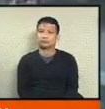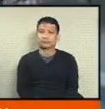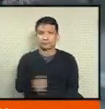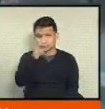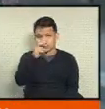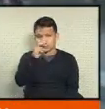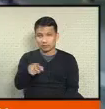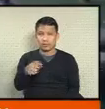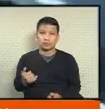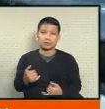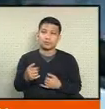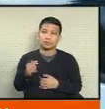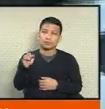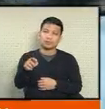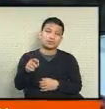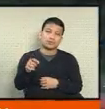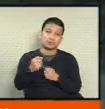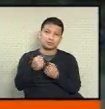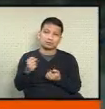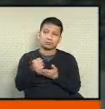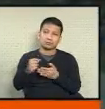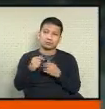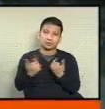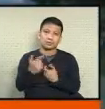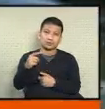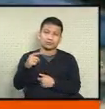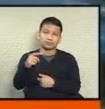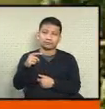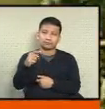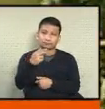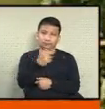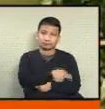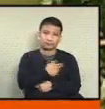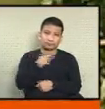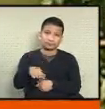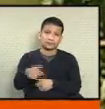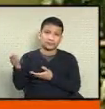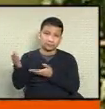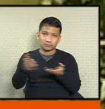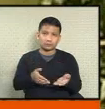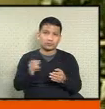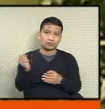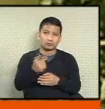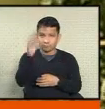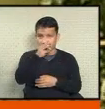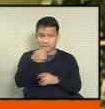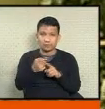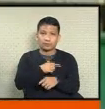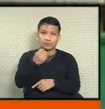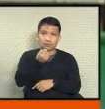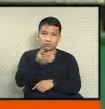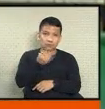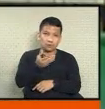Mahigpit ang seguridad sa Eversley Child Sanitarium and General Hospital sa Cebu. Dito kasi dinala para i-quarantine ang mga Pinoy mula Hong